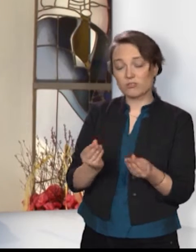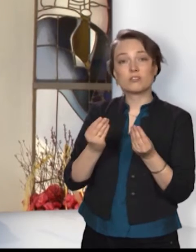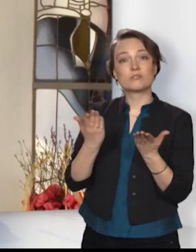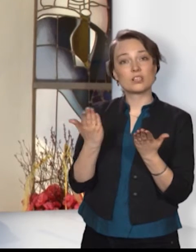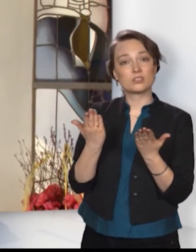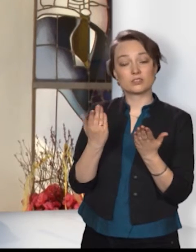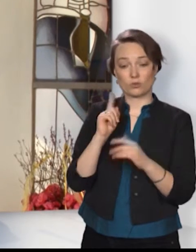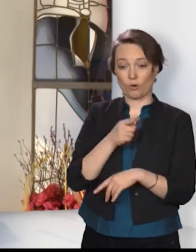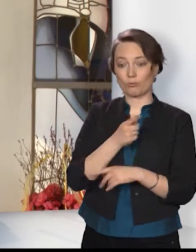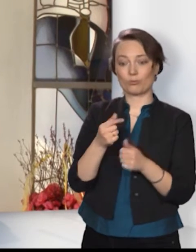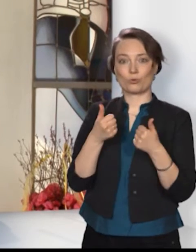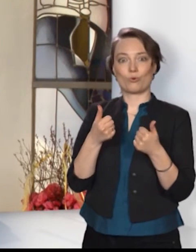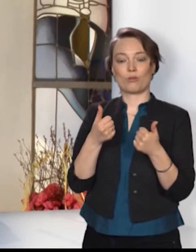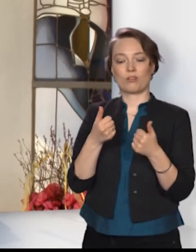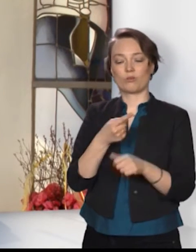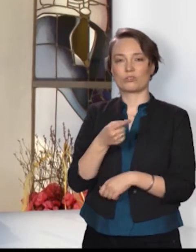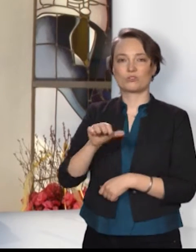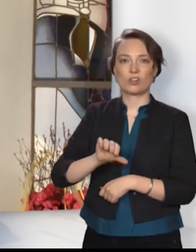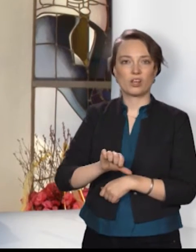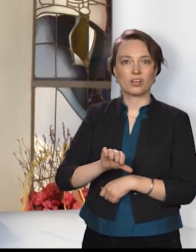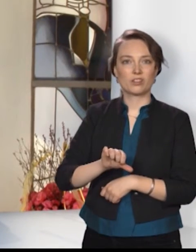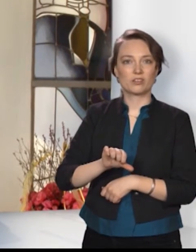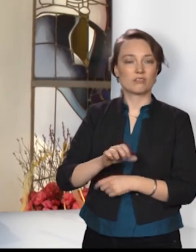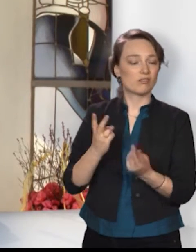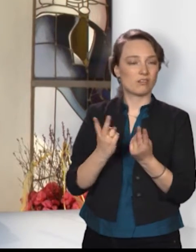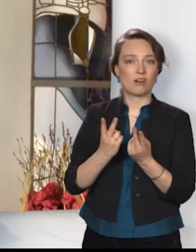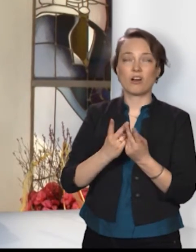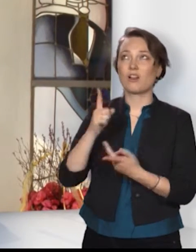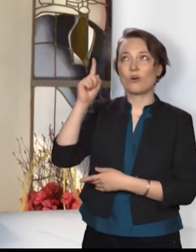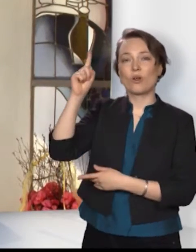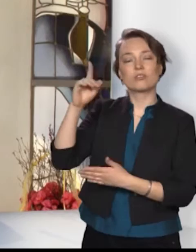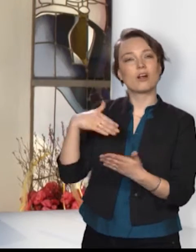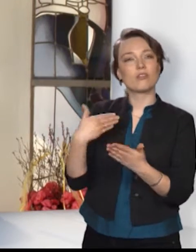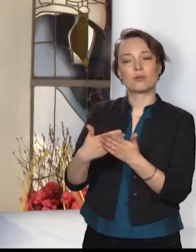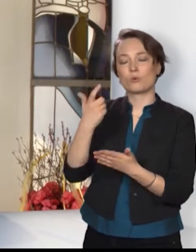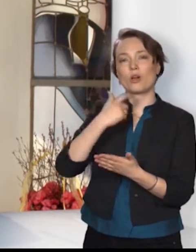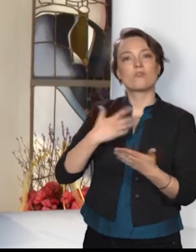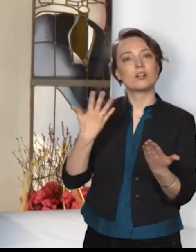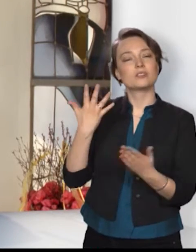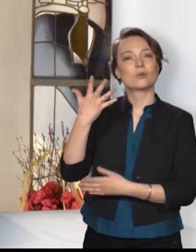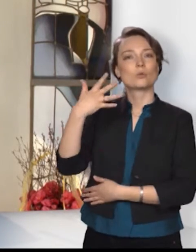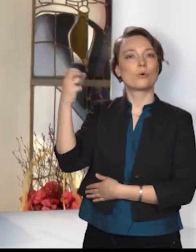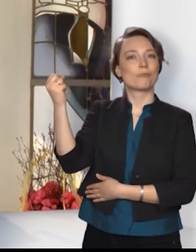Gott bietet uns einen echten Trumpf an. Nicht nur ein Ass.